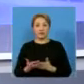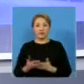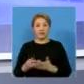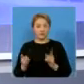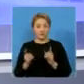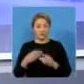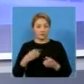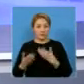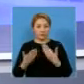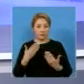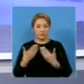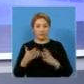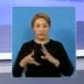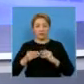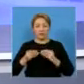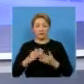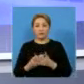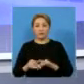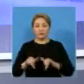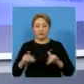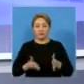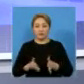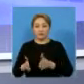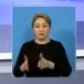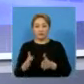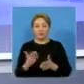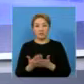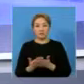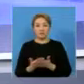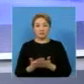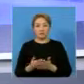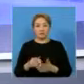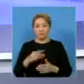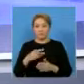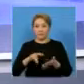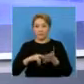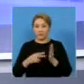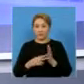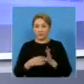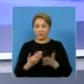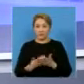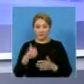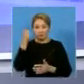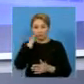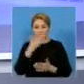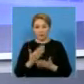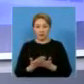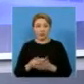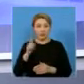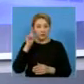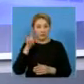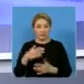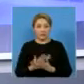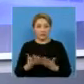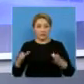состоялось совещание по итогам развития дорожно-транспортной инфраструктуры и обсуждению планов на предстоящий год. Как выяснилось,